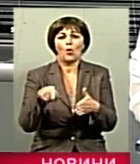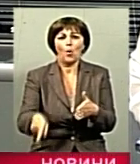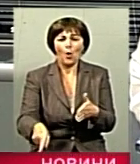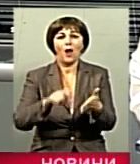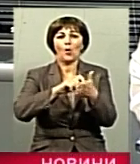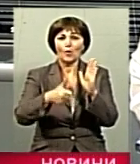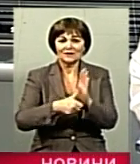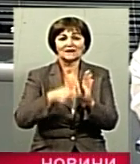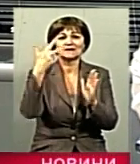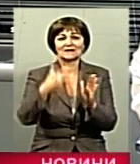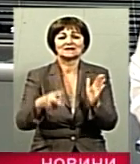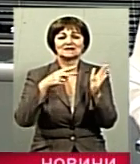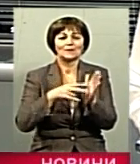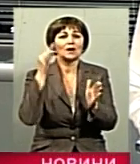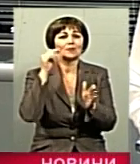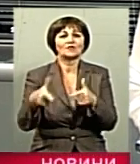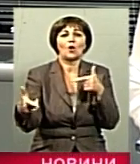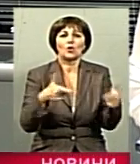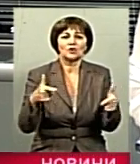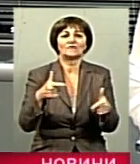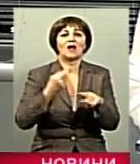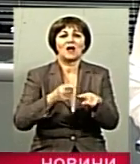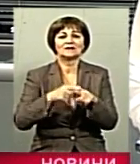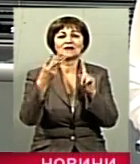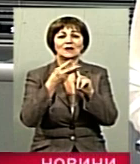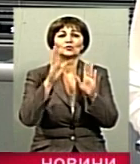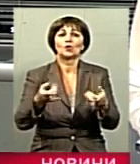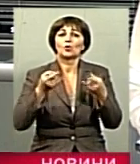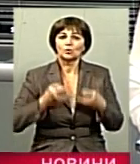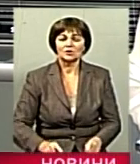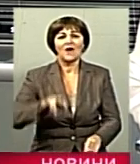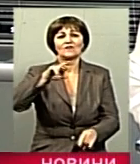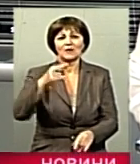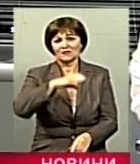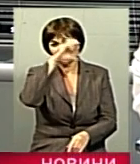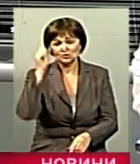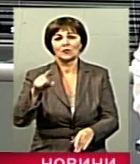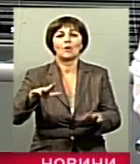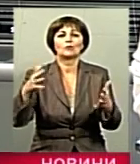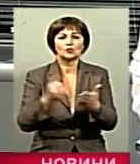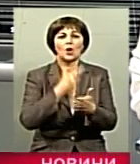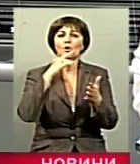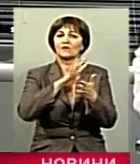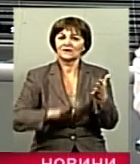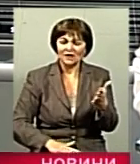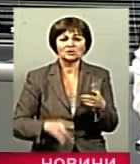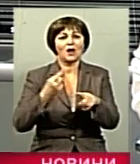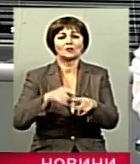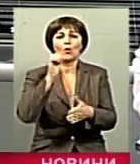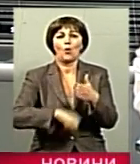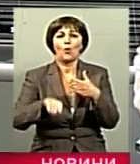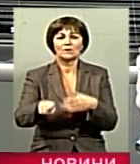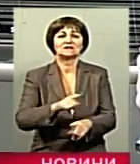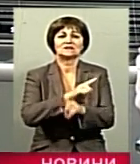Ще в четвер 37-річна жінка готувалася до своїх третіх пологів. Втім, в п'ятницю вночі у неї сталася кровотеча, яка й призвела